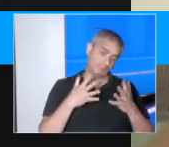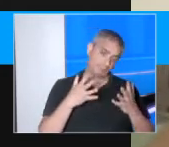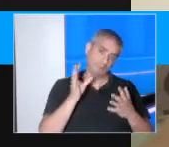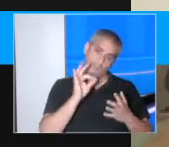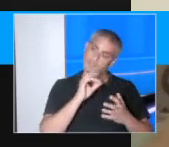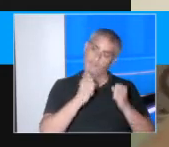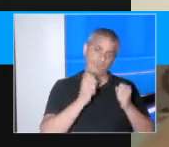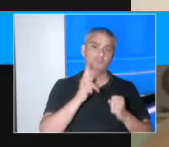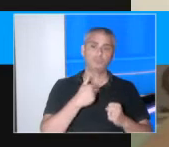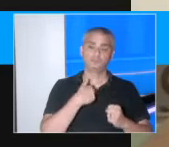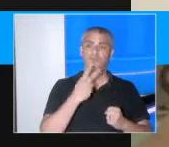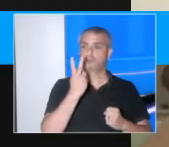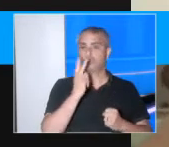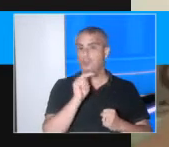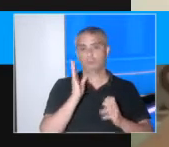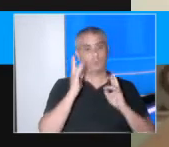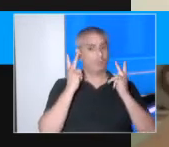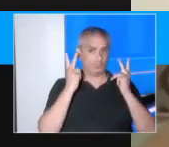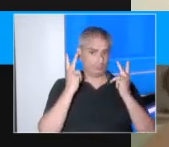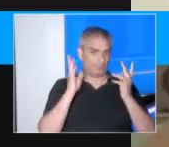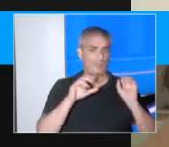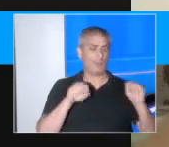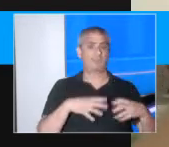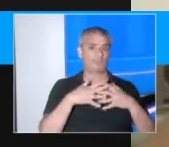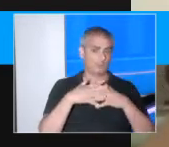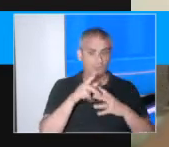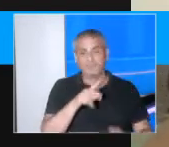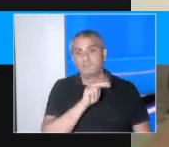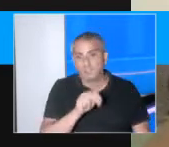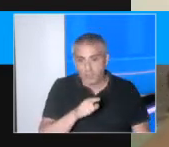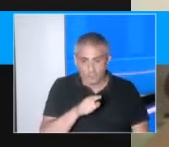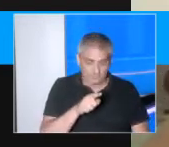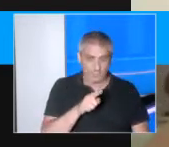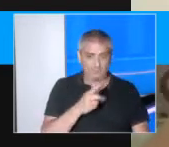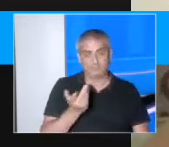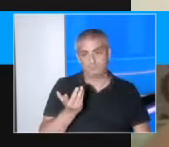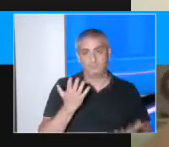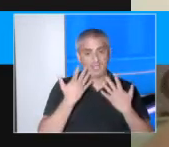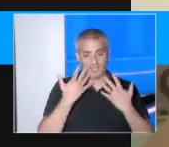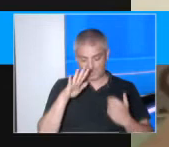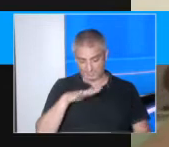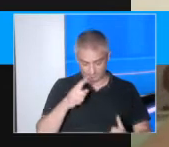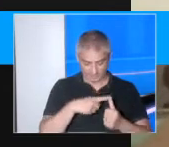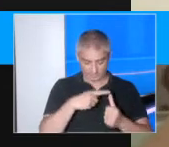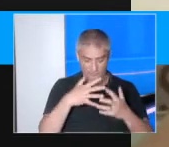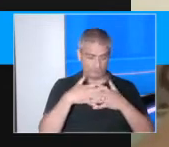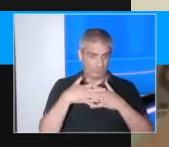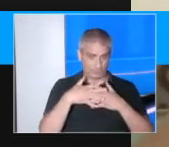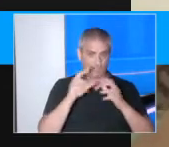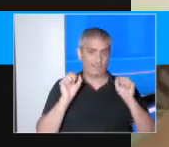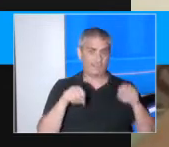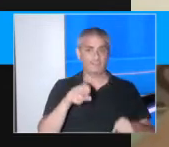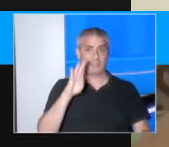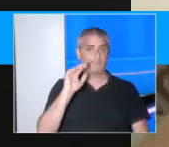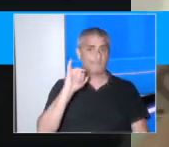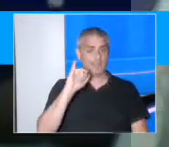זאת, במרץ יש לנו שני עניינים שהם חשובים גם לנשיא ארצות הברית, זה הנושא האקלימי של הסביבה, שארצות הברית והנשיא